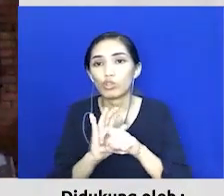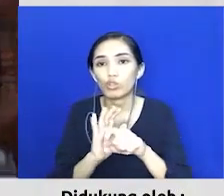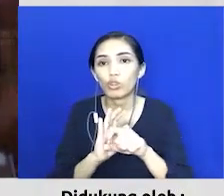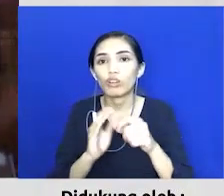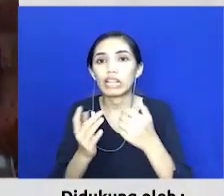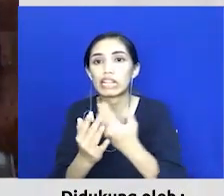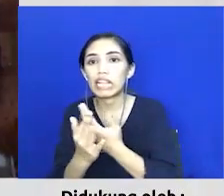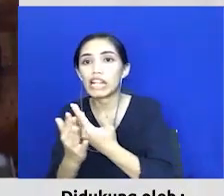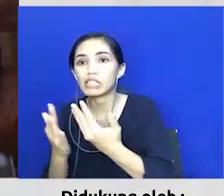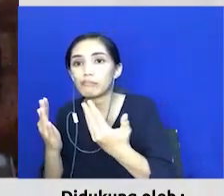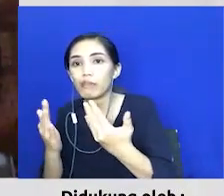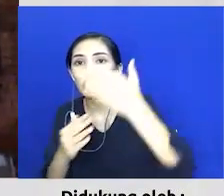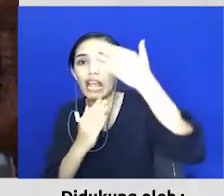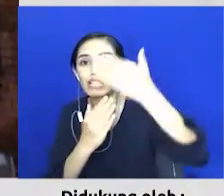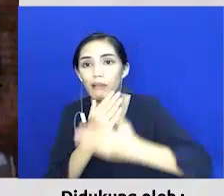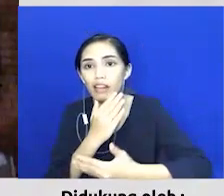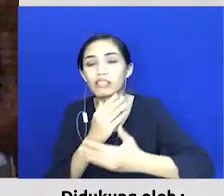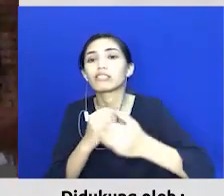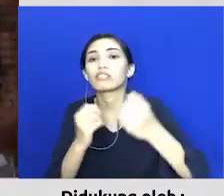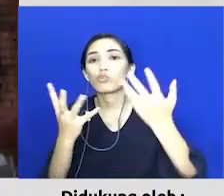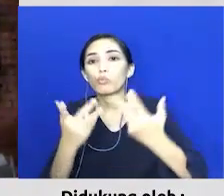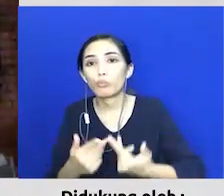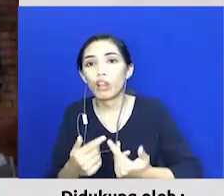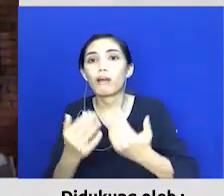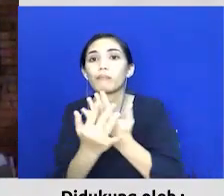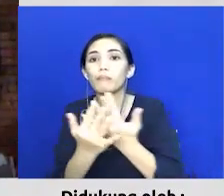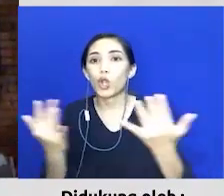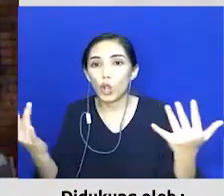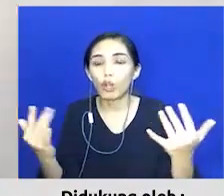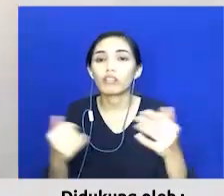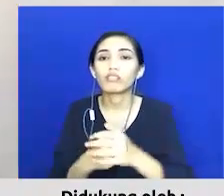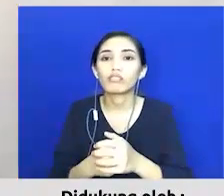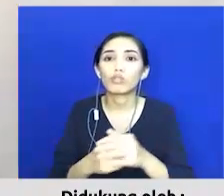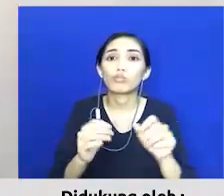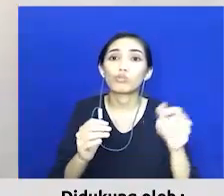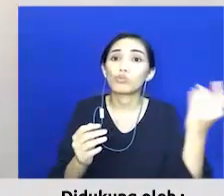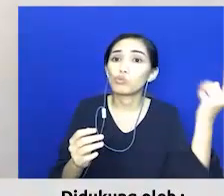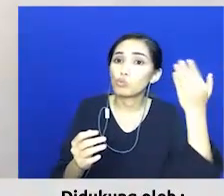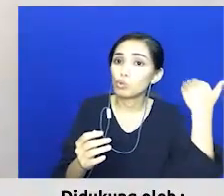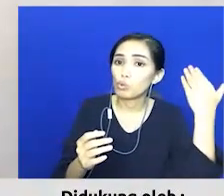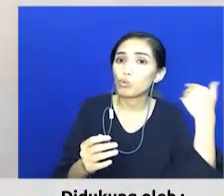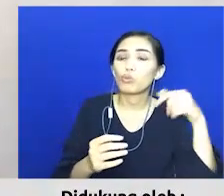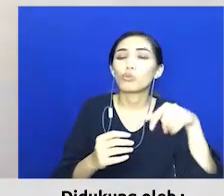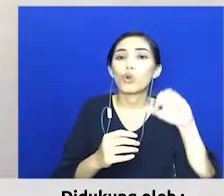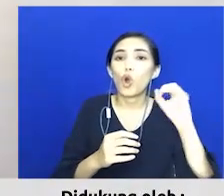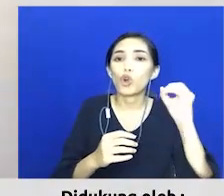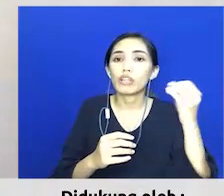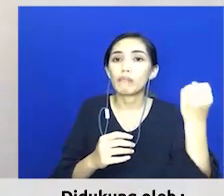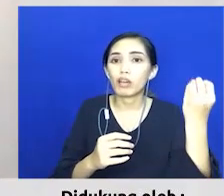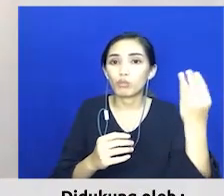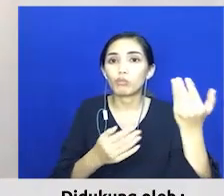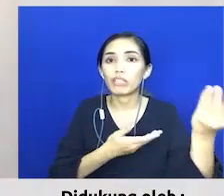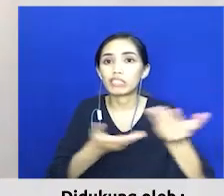lebih baik tahu sekarang, misalnya transparansi jumlah penonton bioskop gitu. Kalau di era-era Orde Baru di